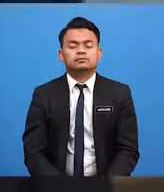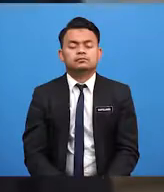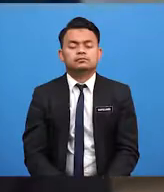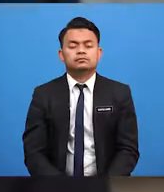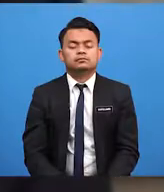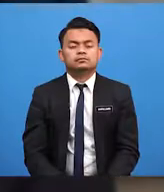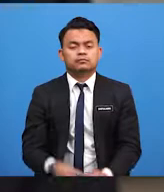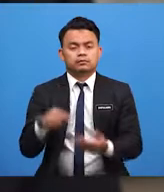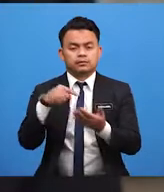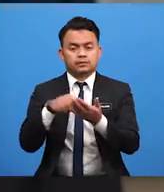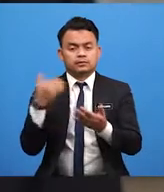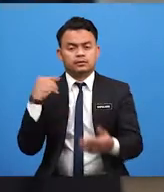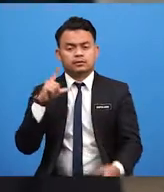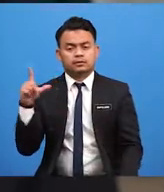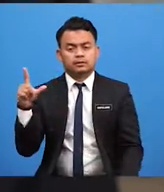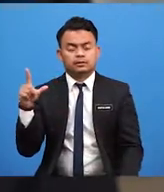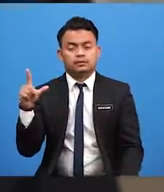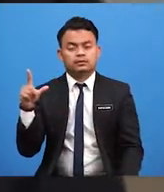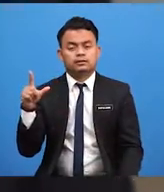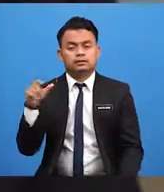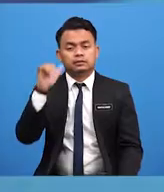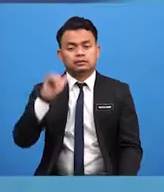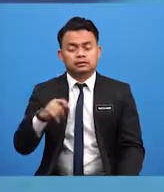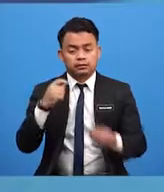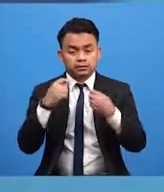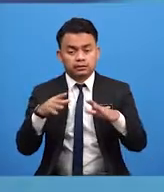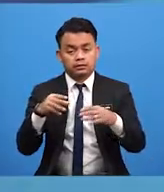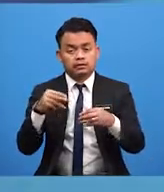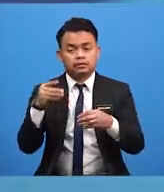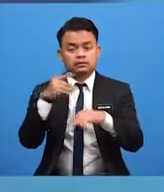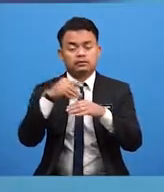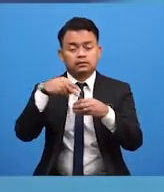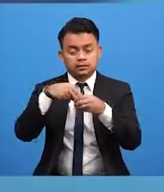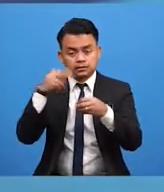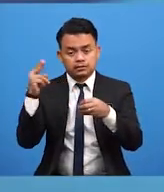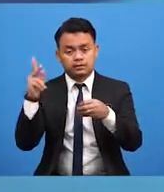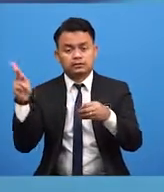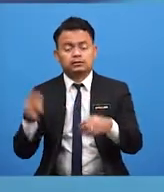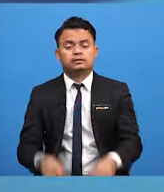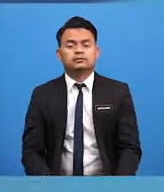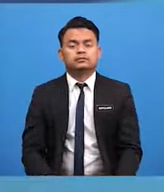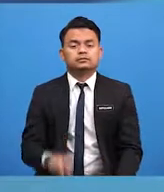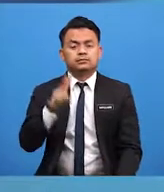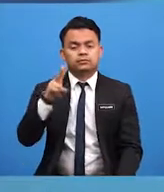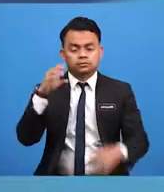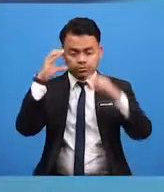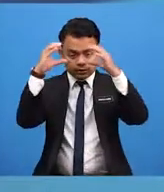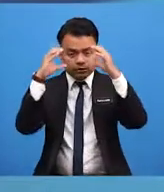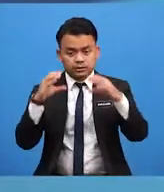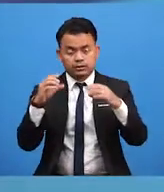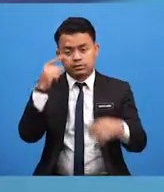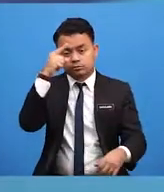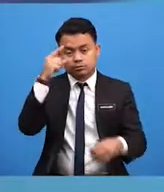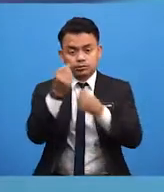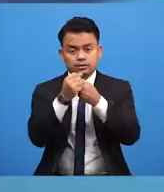Ini adalah bouquet gani yang telah dihasilkan. Cikgu tunjukkan dua cara menyediakan herba bagi